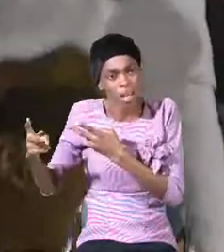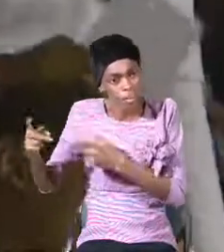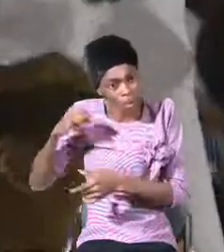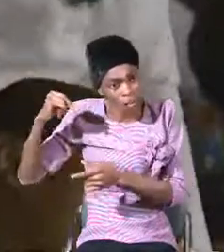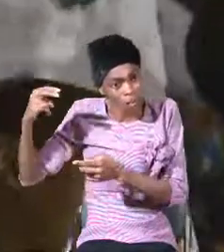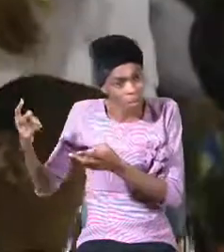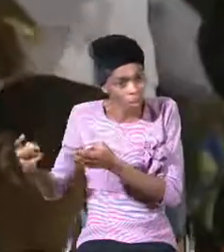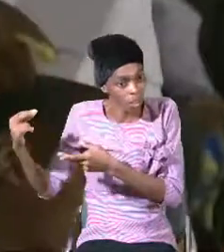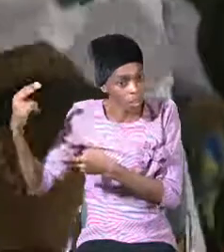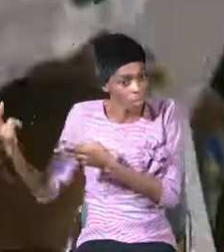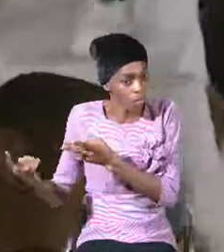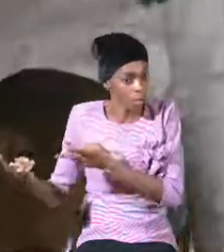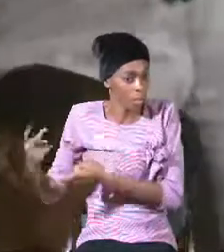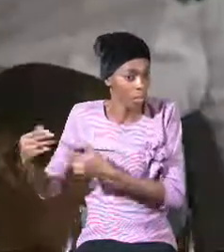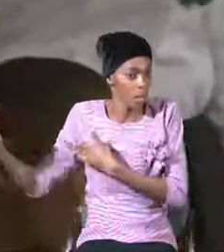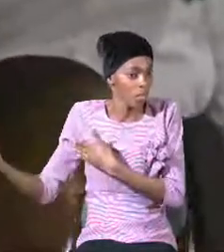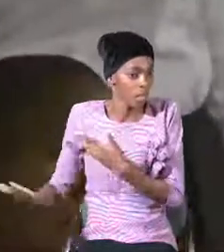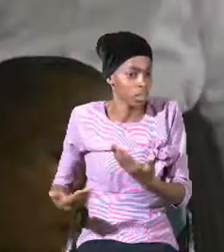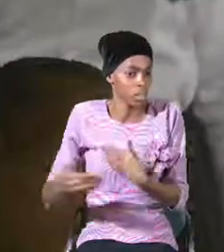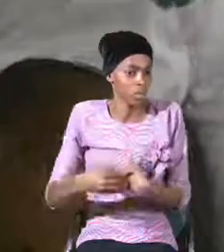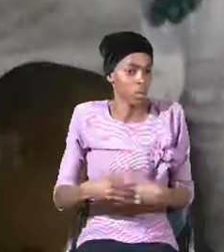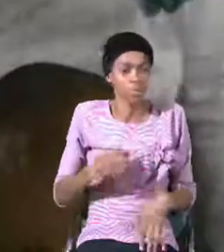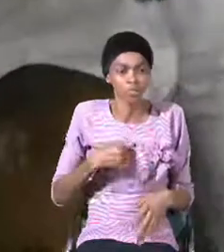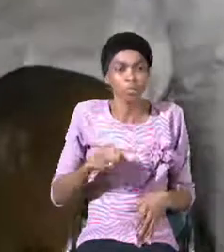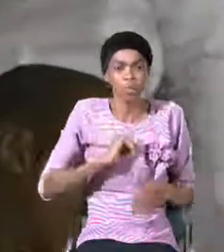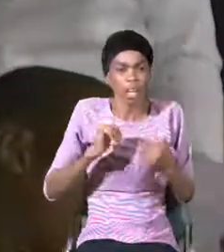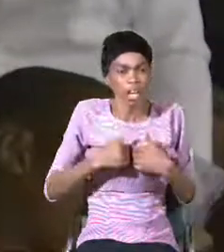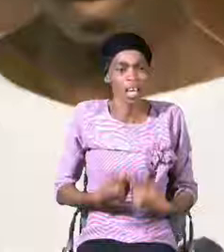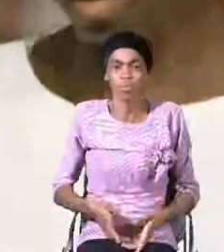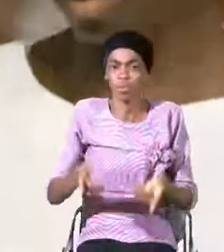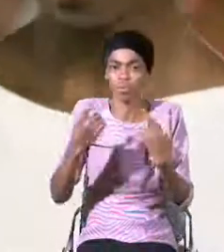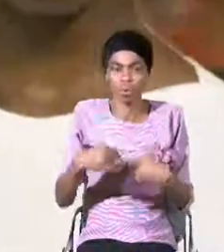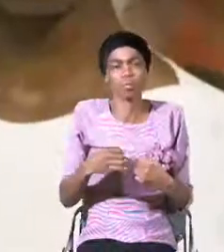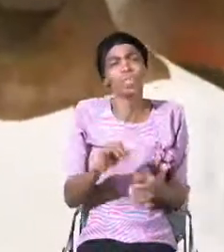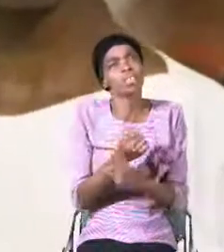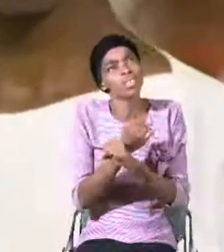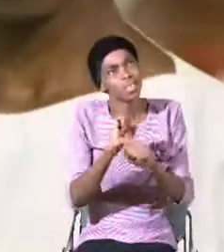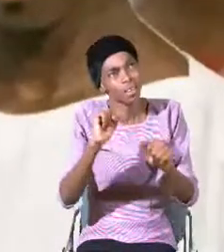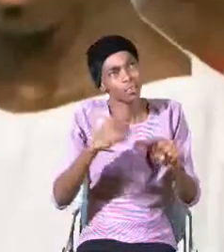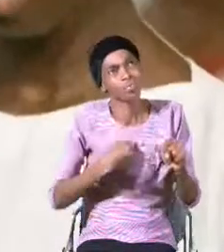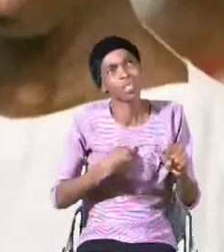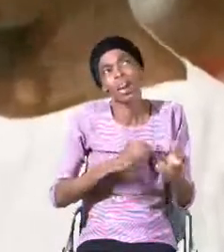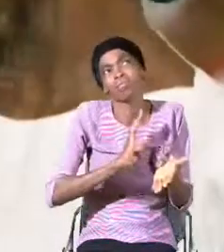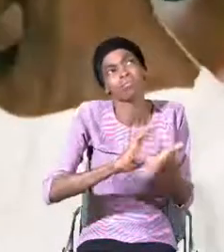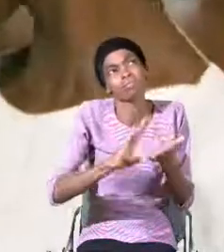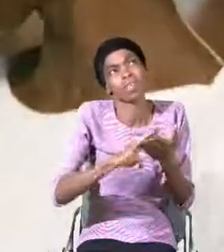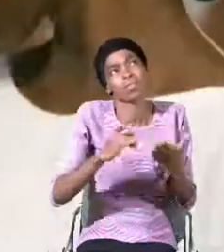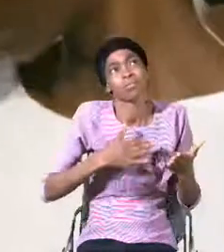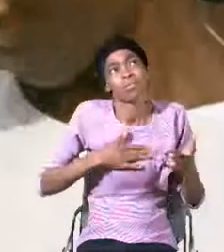donne sans réserve, de tout cœur, à toi. Sauve-moi. Pardonne mes